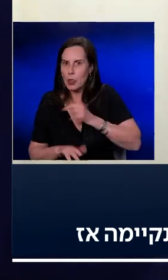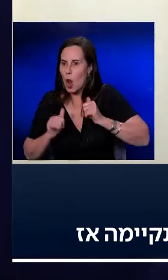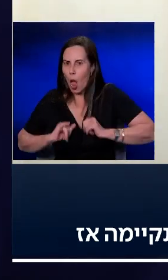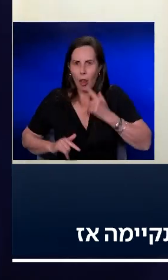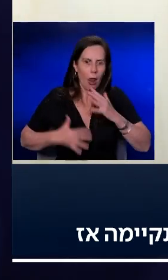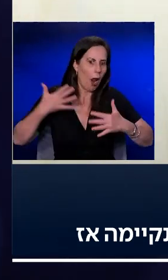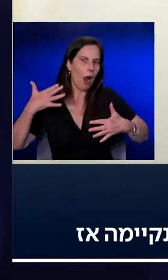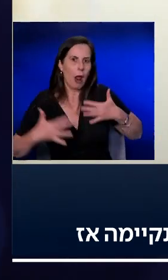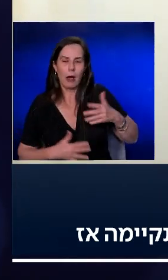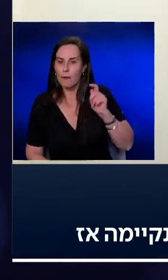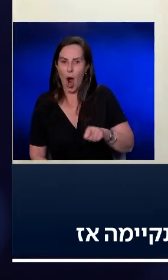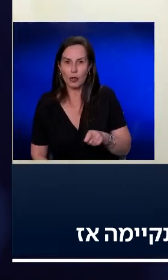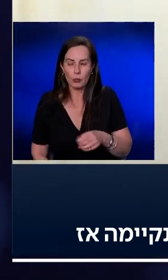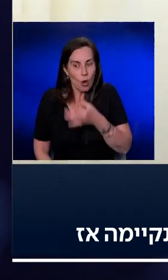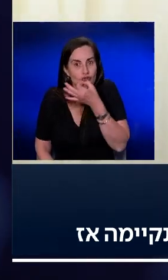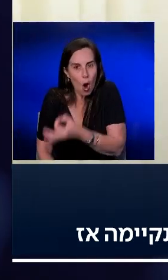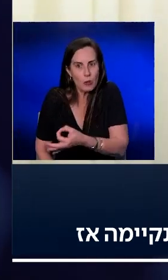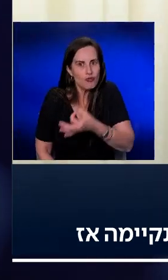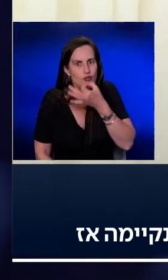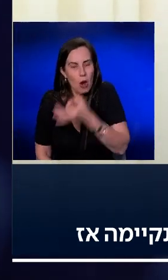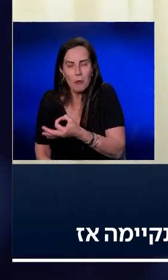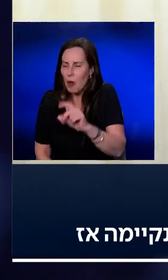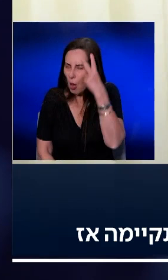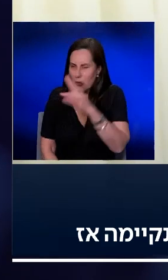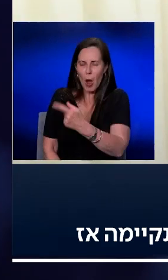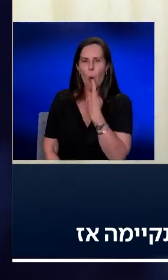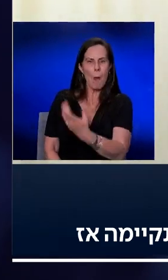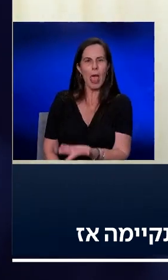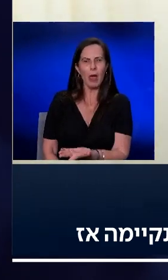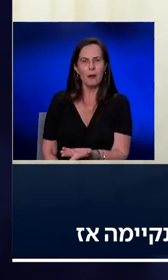העדים, והשופטים שואלים אותו שוב ושוב ולא מבינים מה הוא אומר,